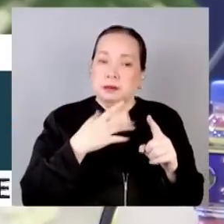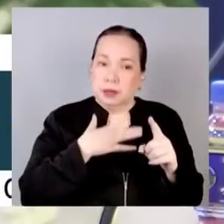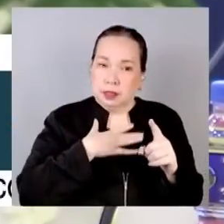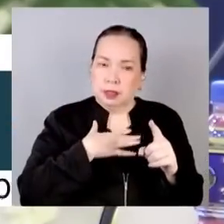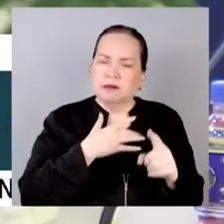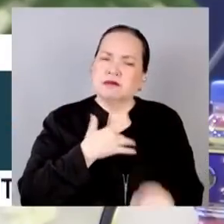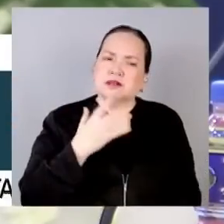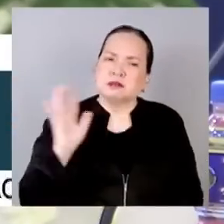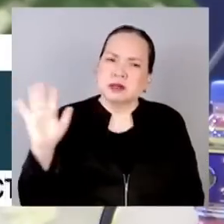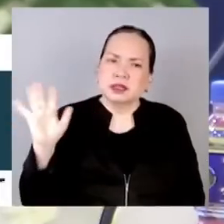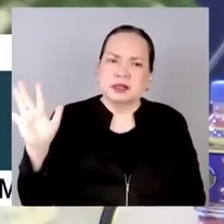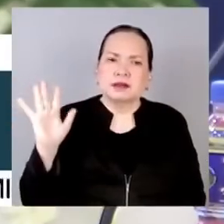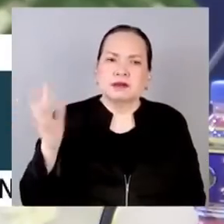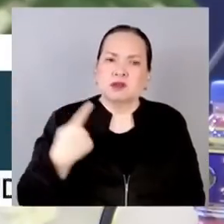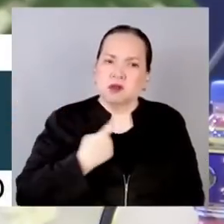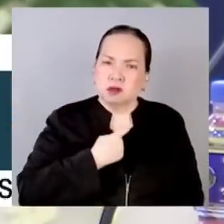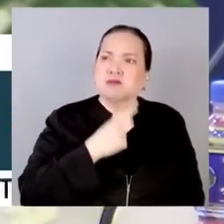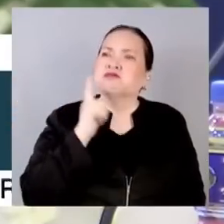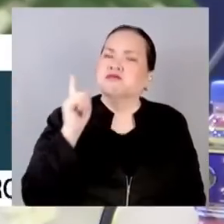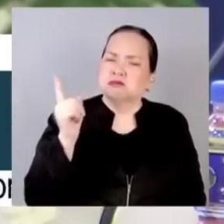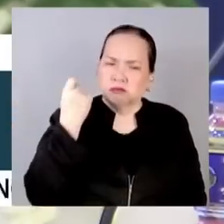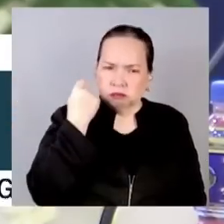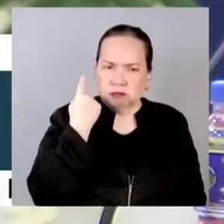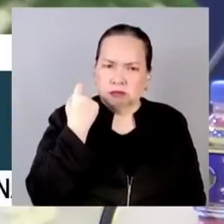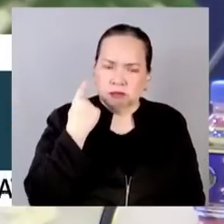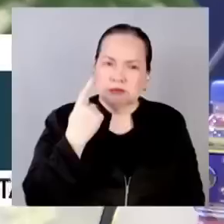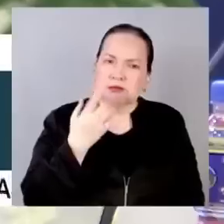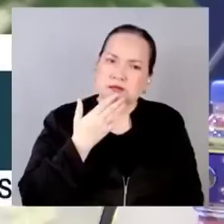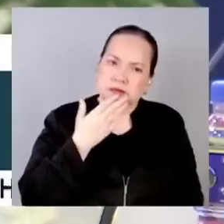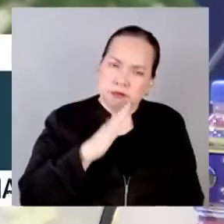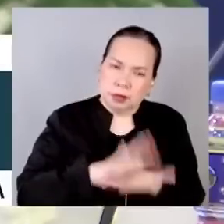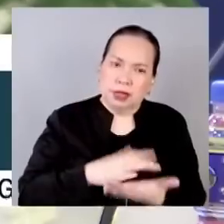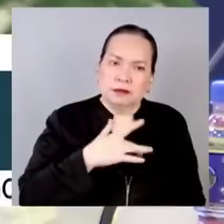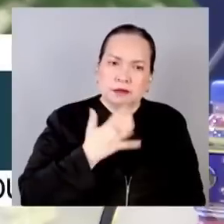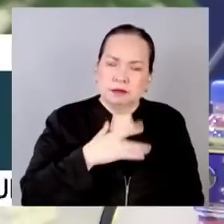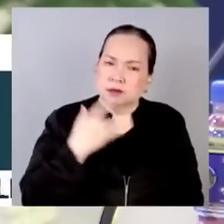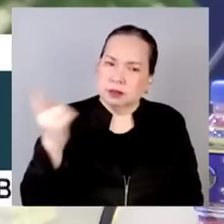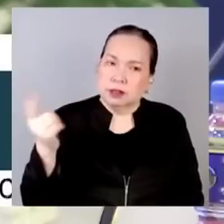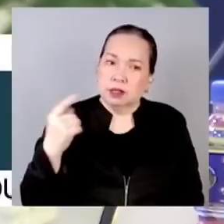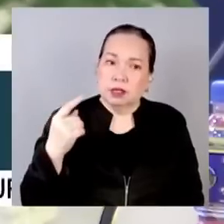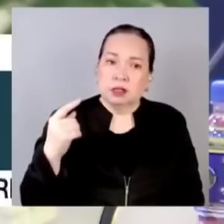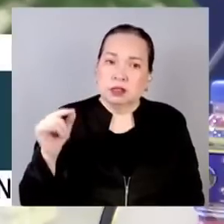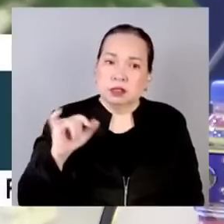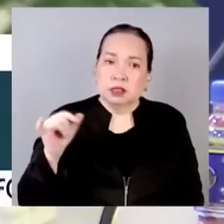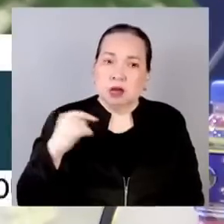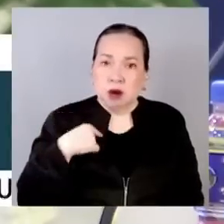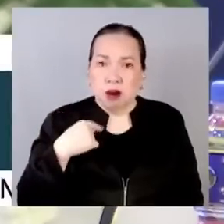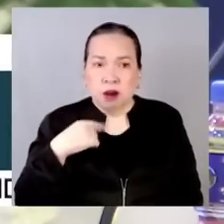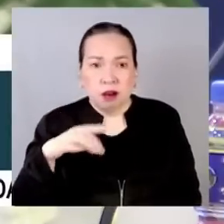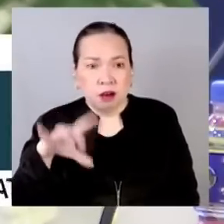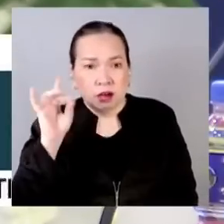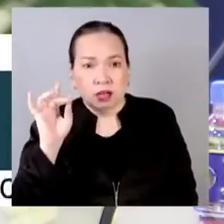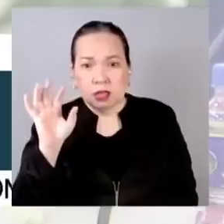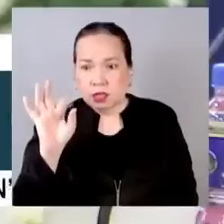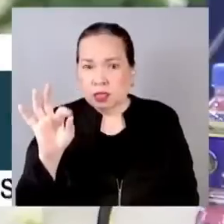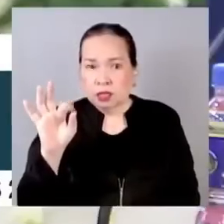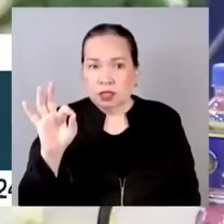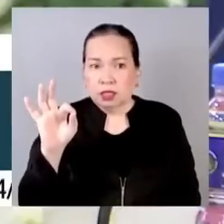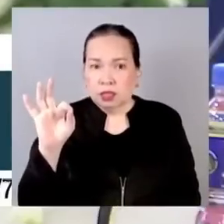loob niya. Totoo naman yung sinabi niya na ako nga yung nakadiskubre ng 990, bakit ako